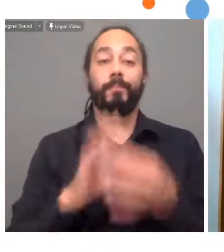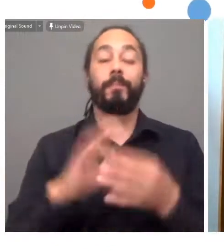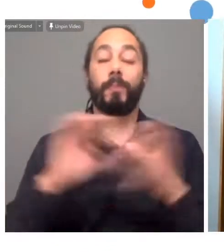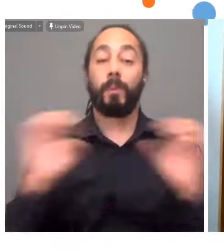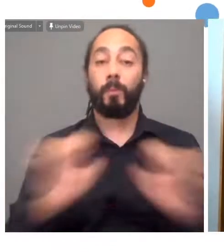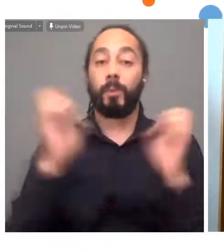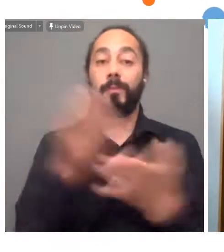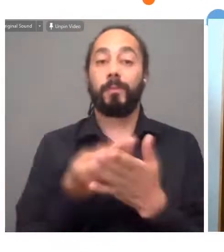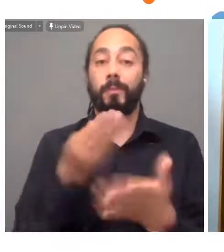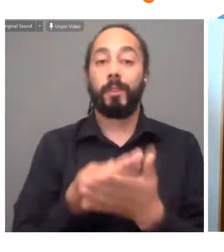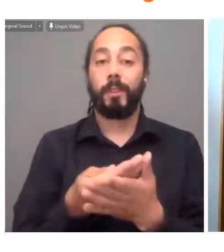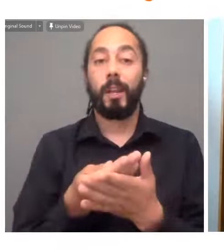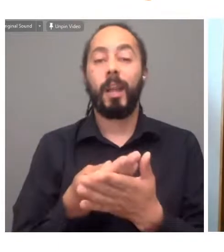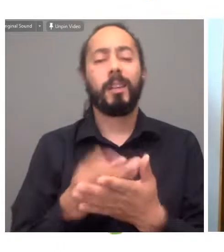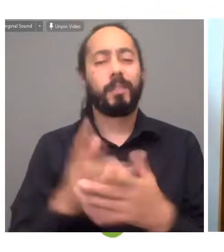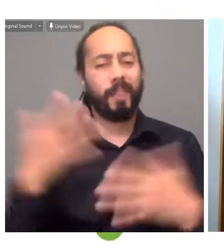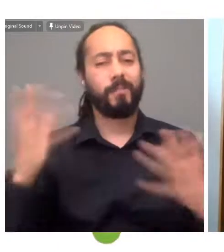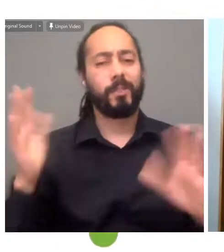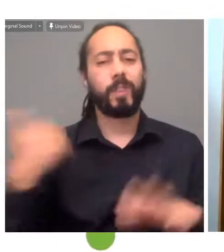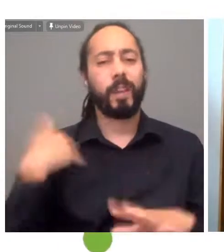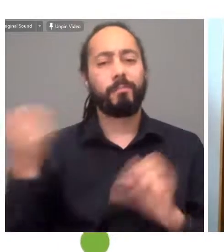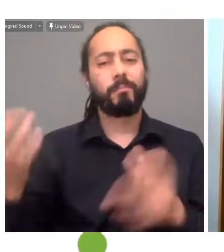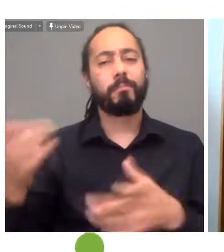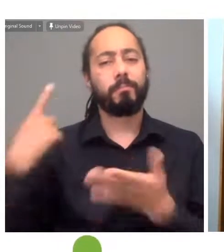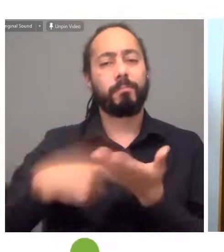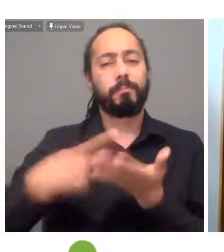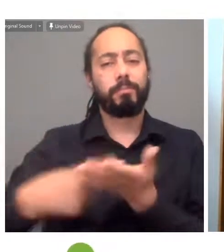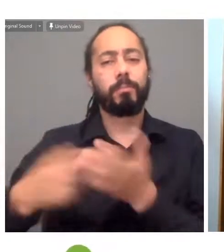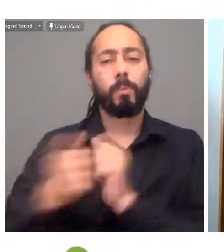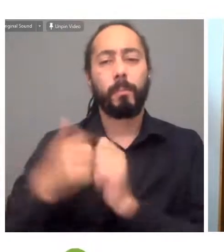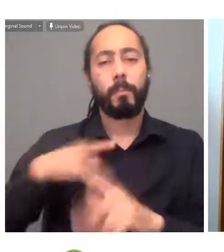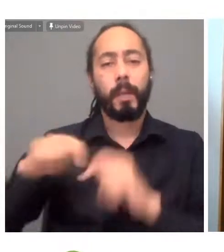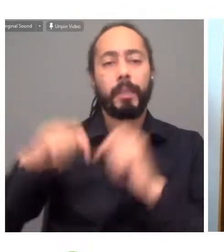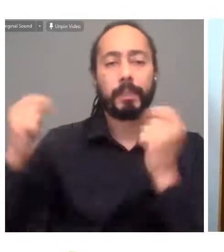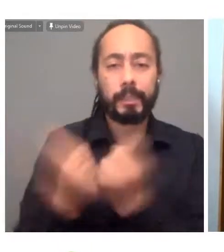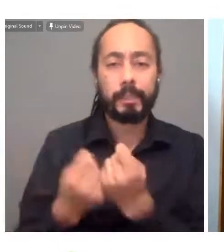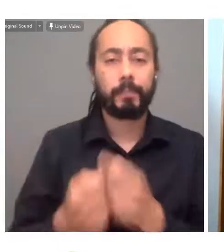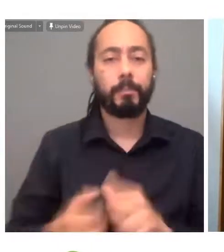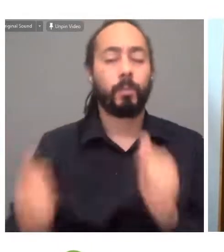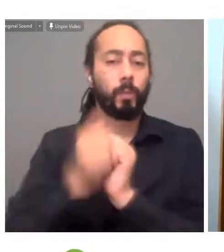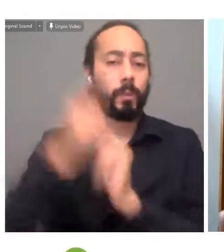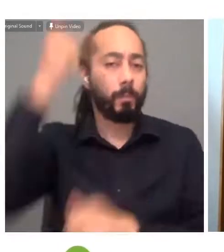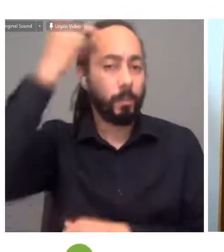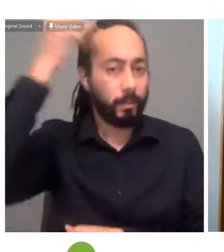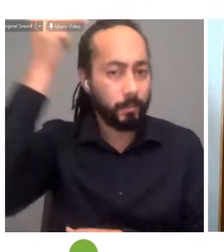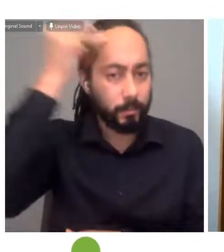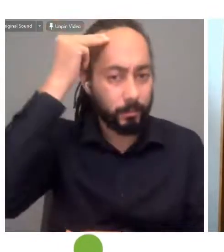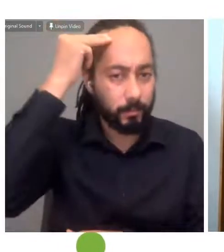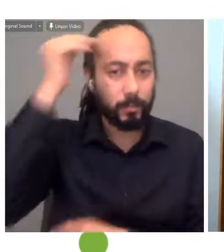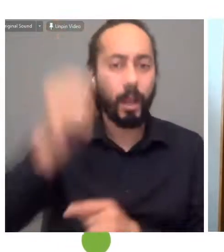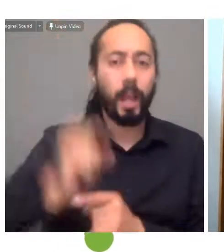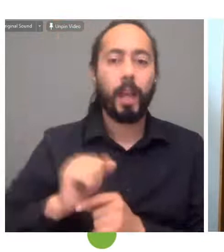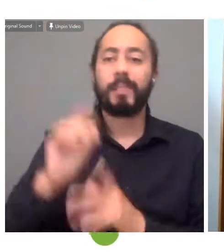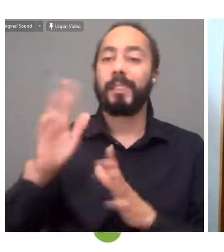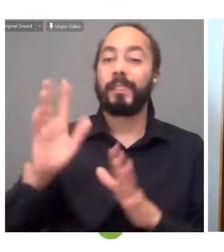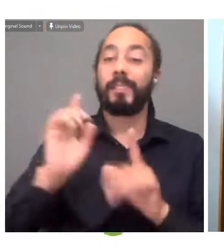c'est un premier fonds d'urgence pour aider à passer à travers cette première vague-là très brutale pour le secteur.